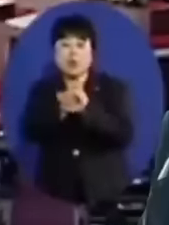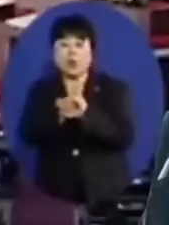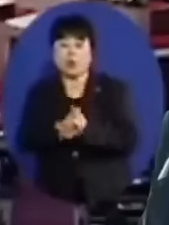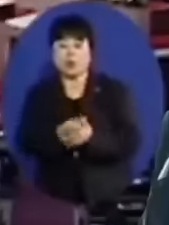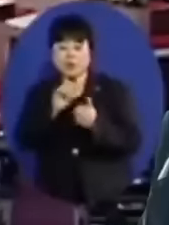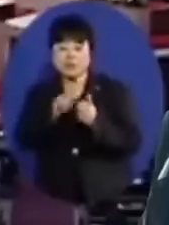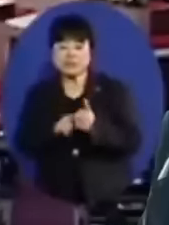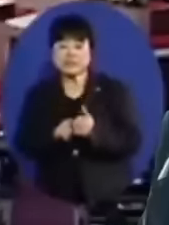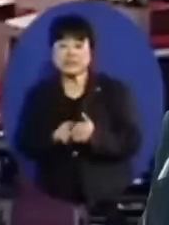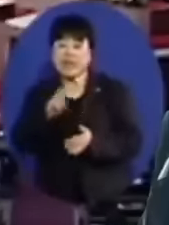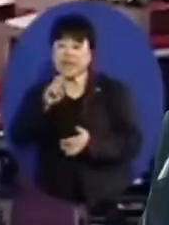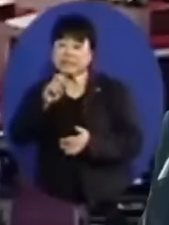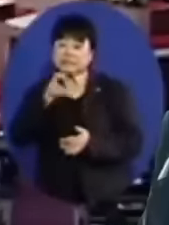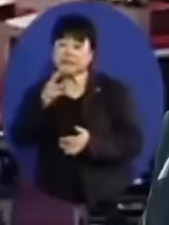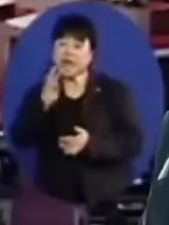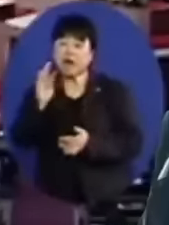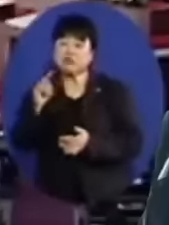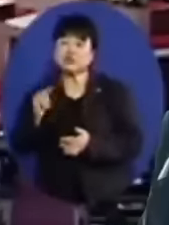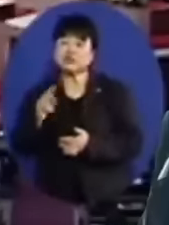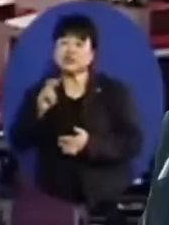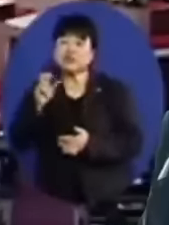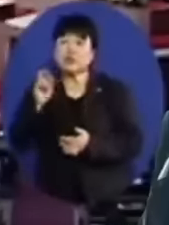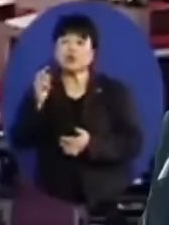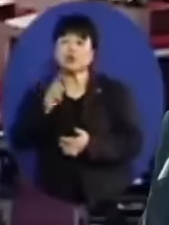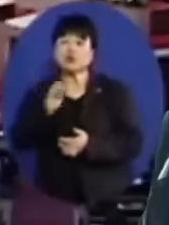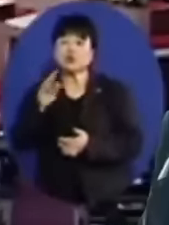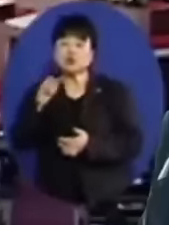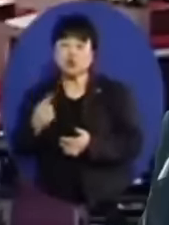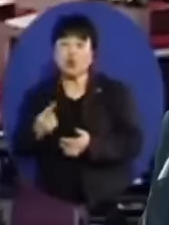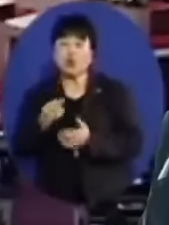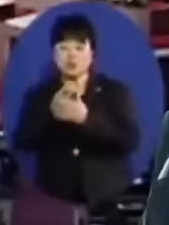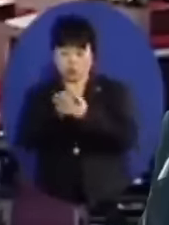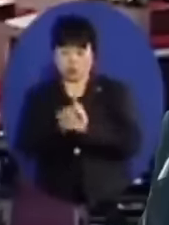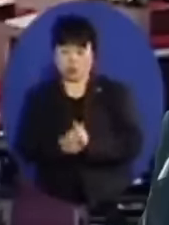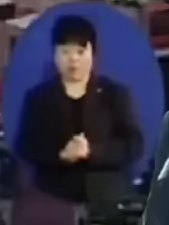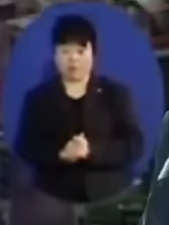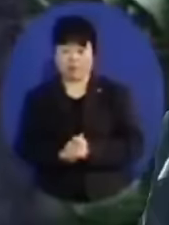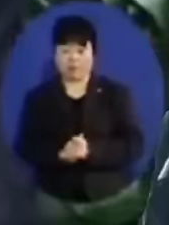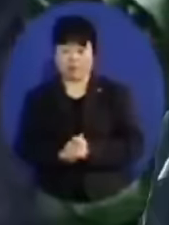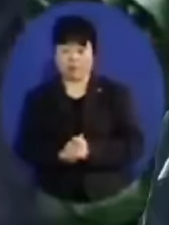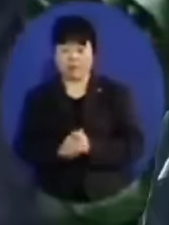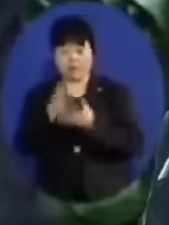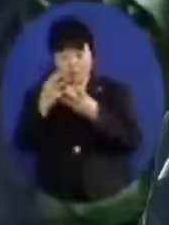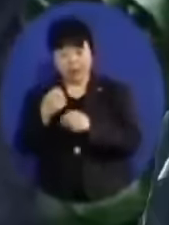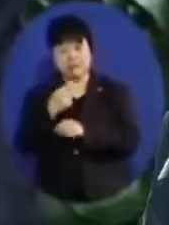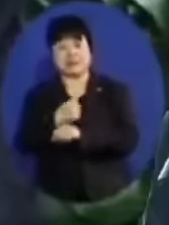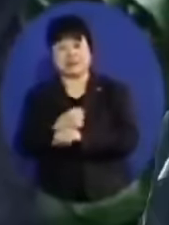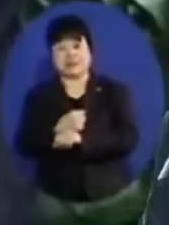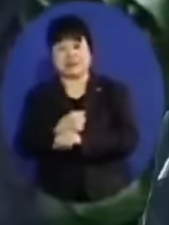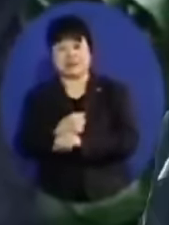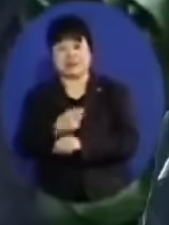시간은 24분 25초였습니다. 그것도 많이 한 셈이지요.